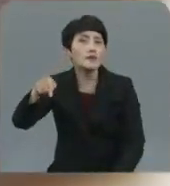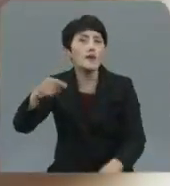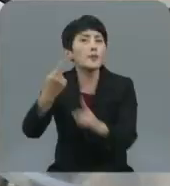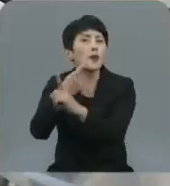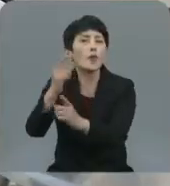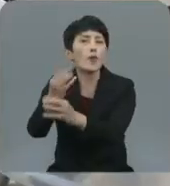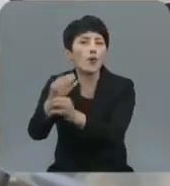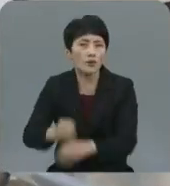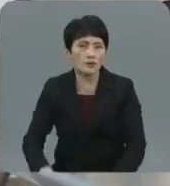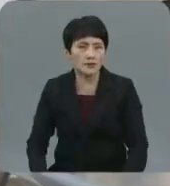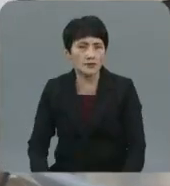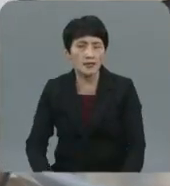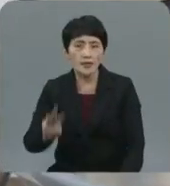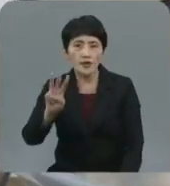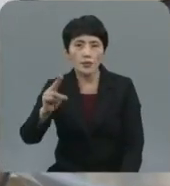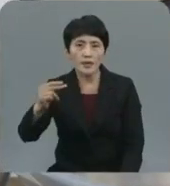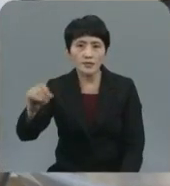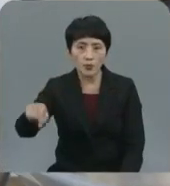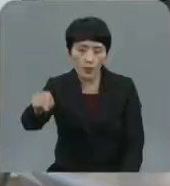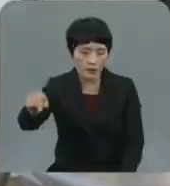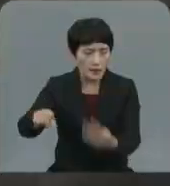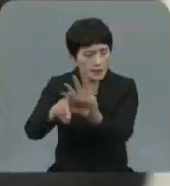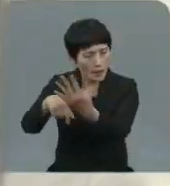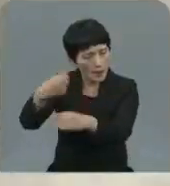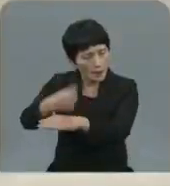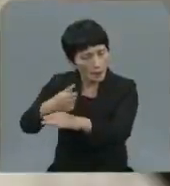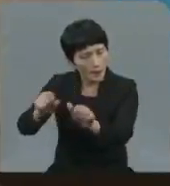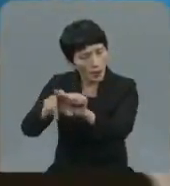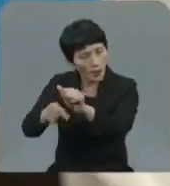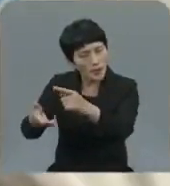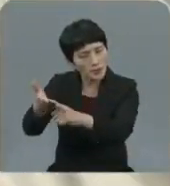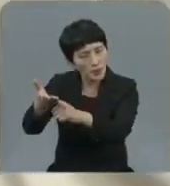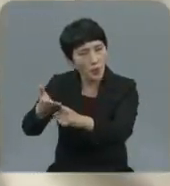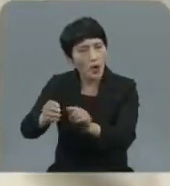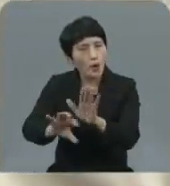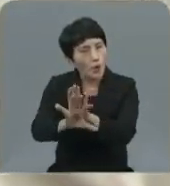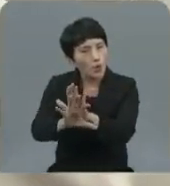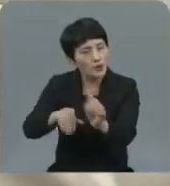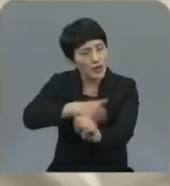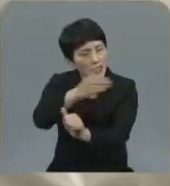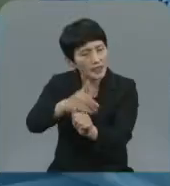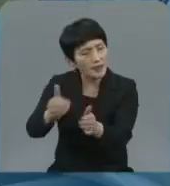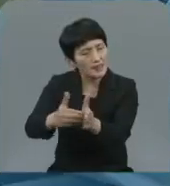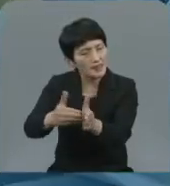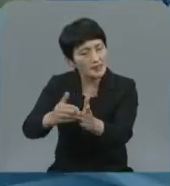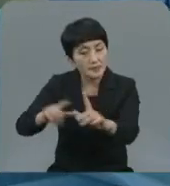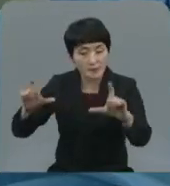物处方率，最大程度地降低重症转化率和死亡率。